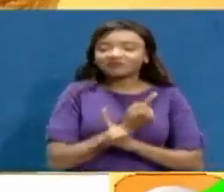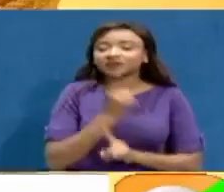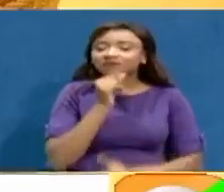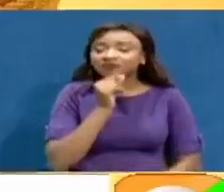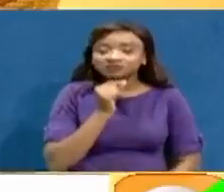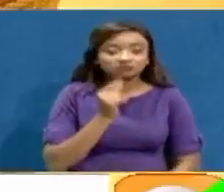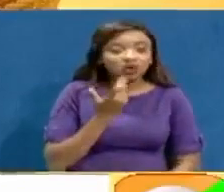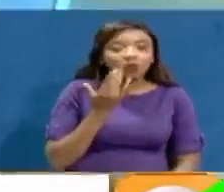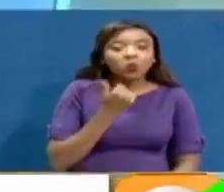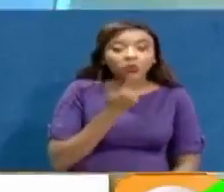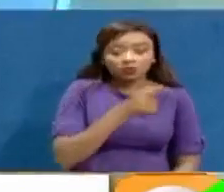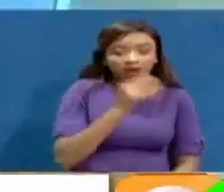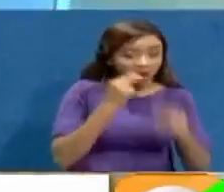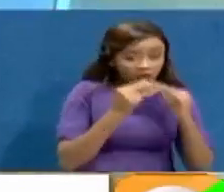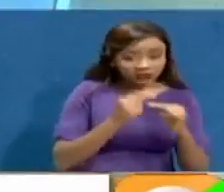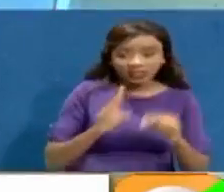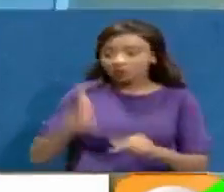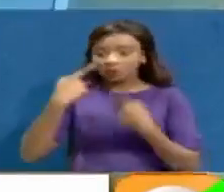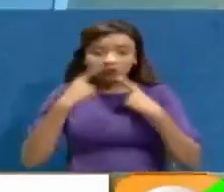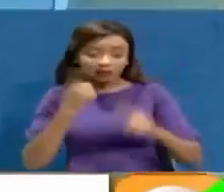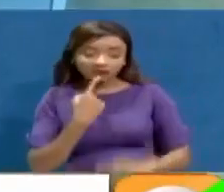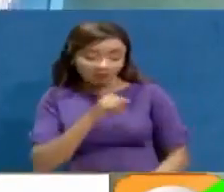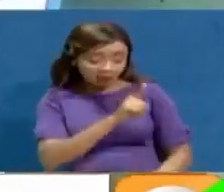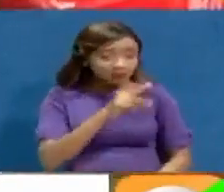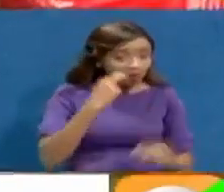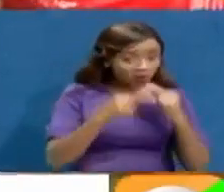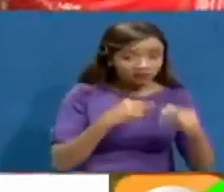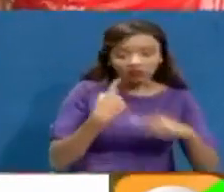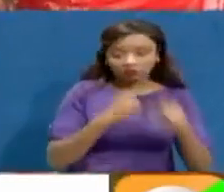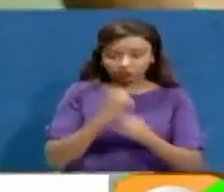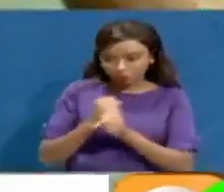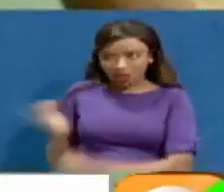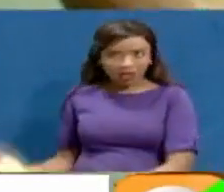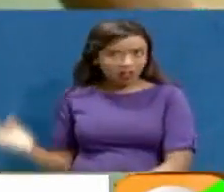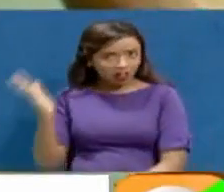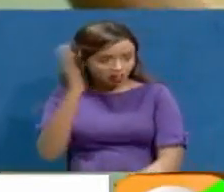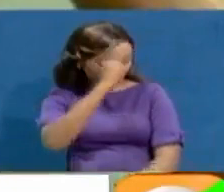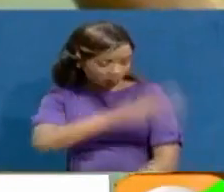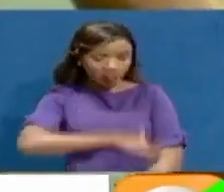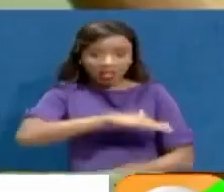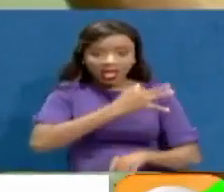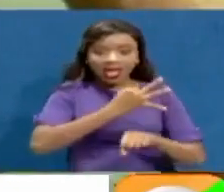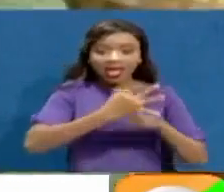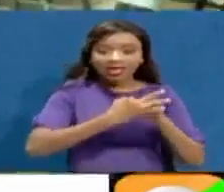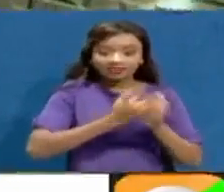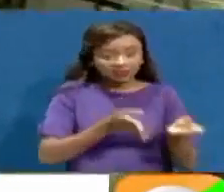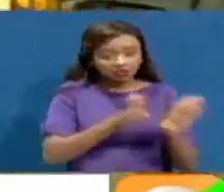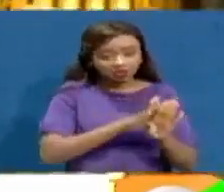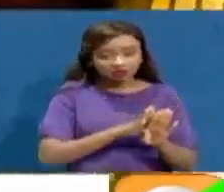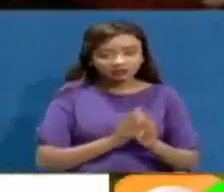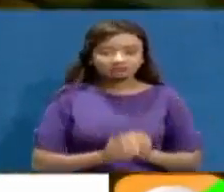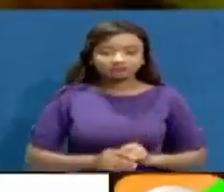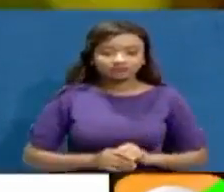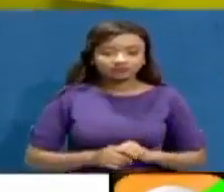Rais Kenyatta kutangaza kuwa hoteli na mikahawa itaruhusiwa kufanya biashara hadi mwendo wa saa 2 usiku badala ya saa